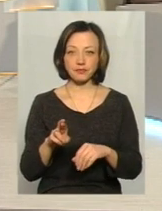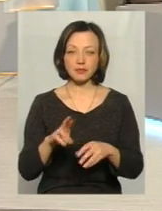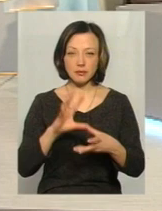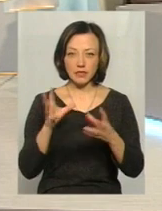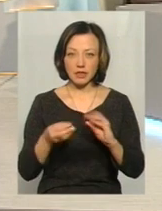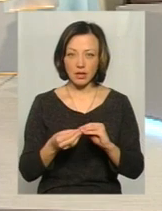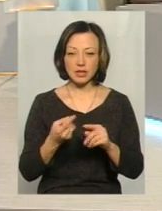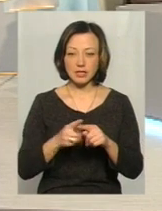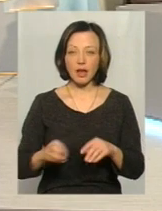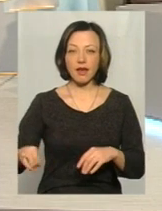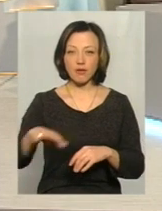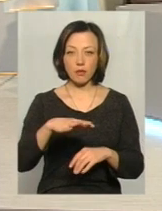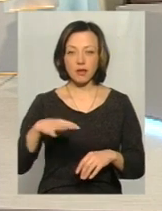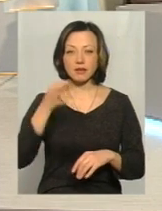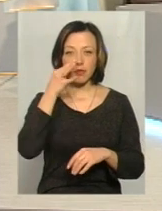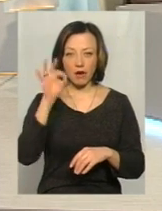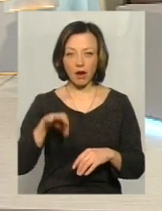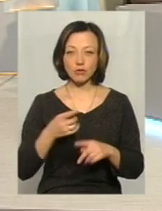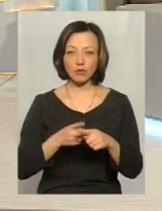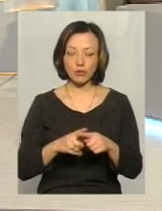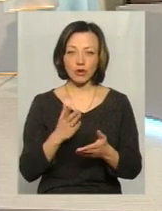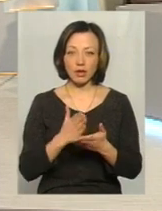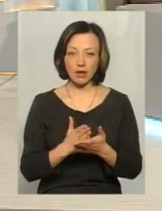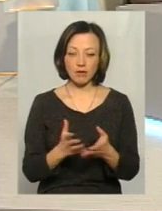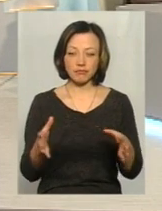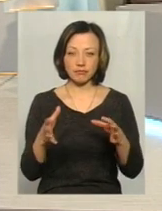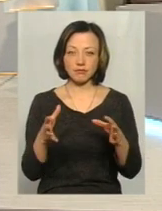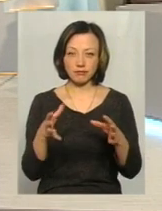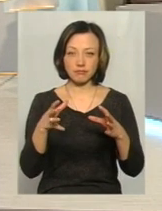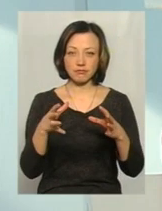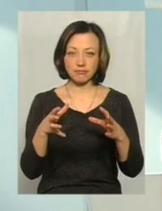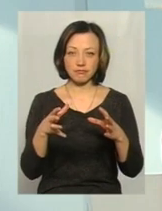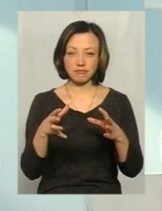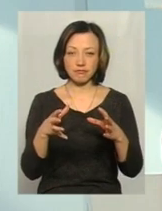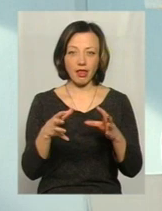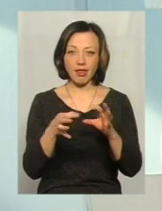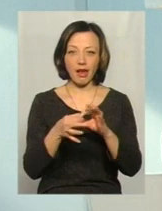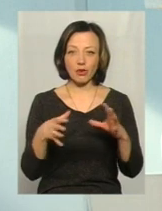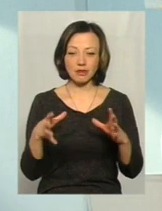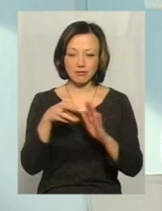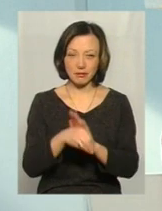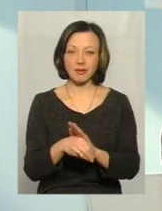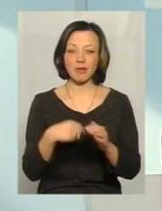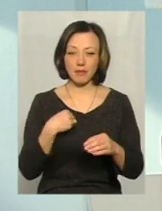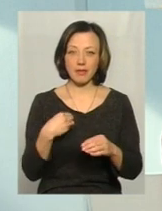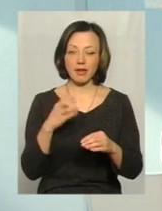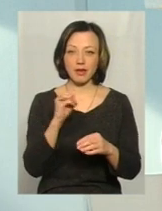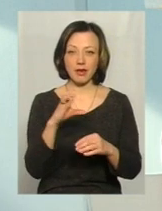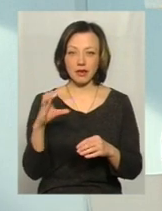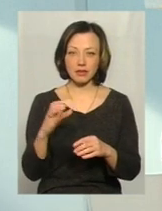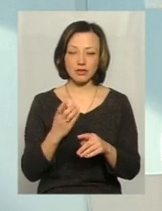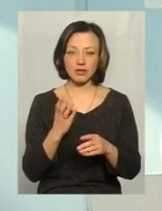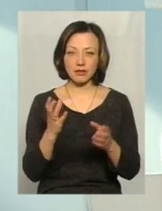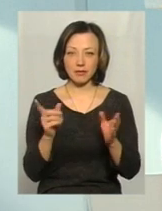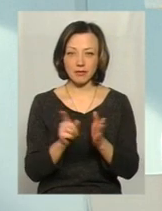загалом. Це європейська практика, тому ми є нерозривні, раз ми вступили до ЄС, то значить ми повинні